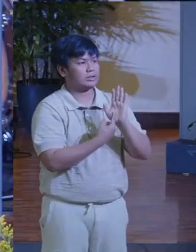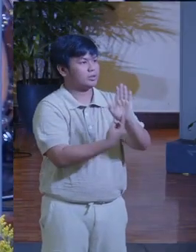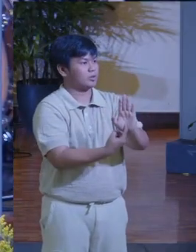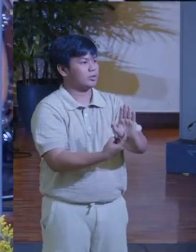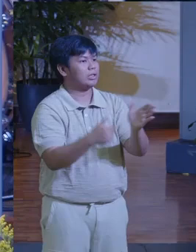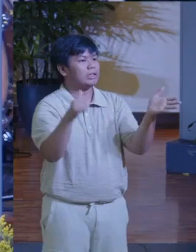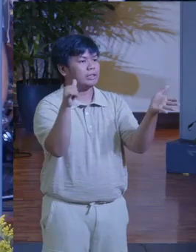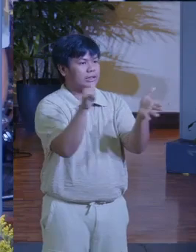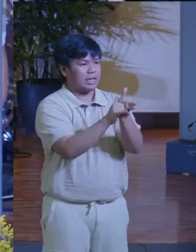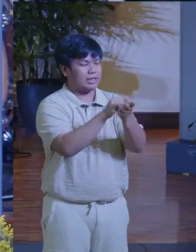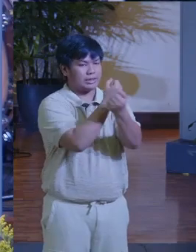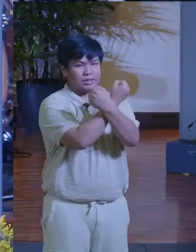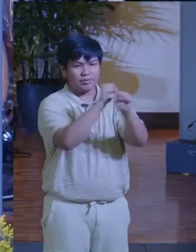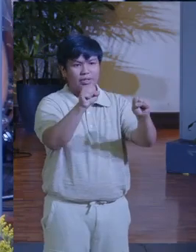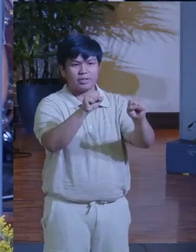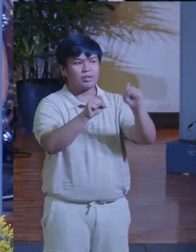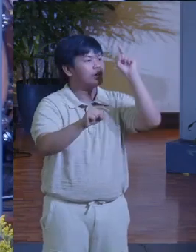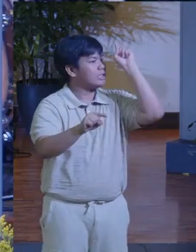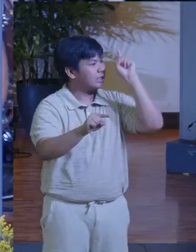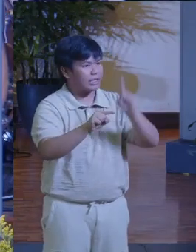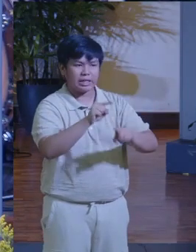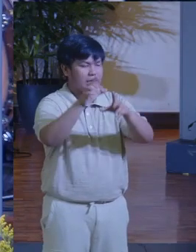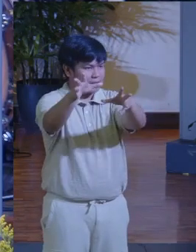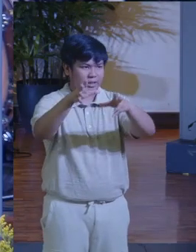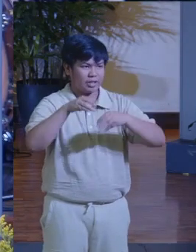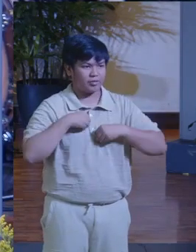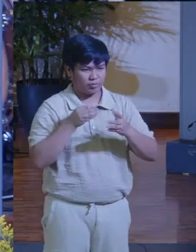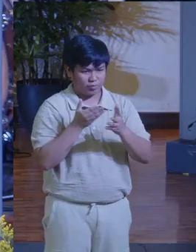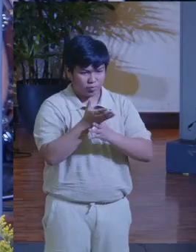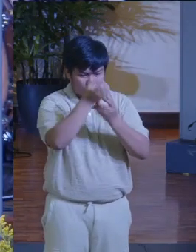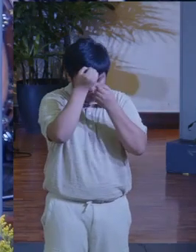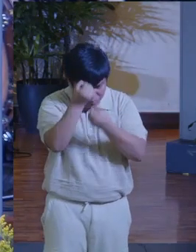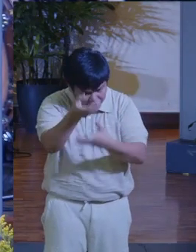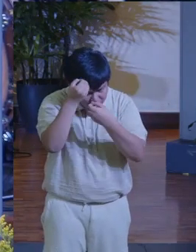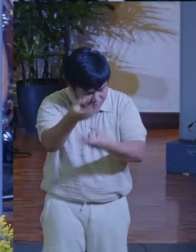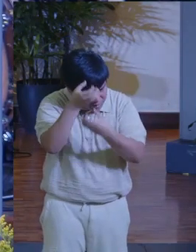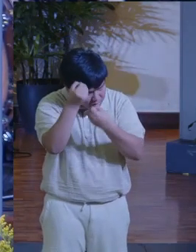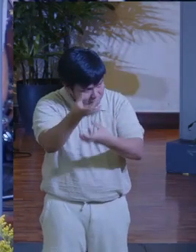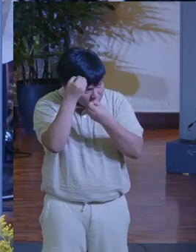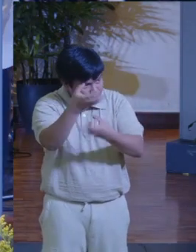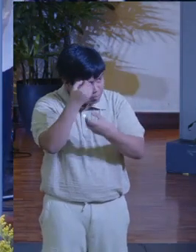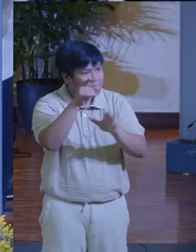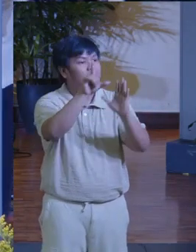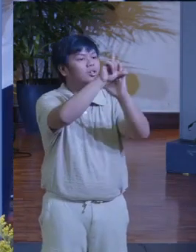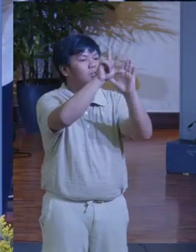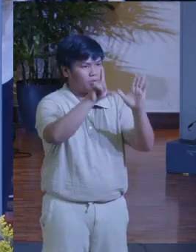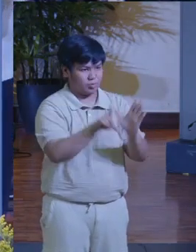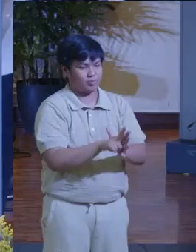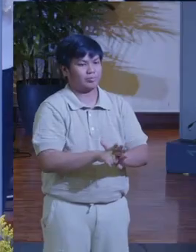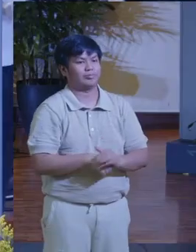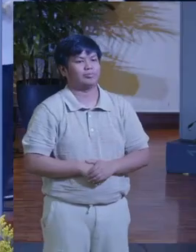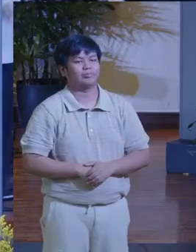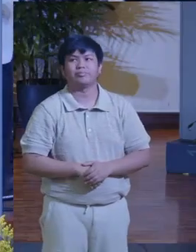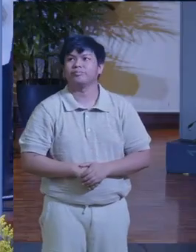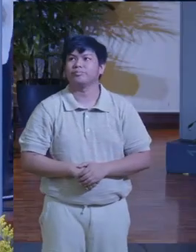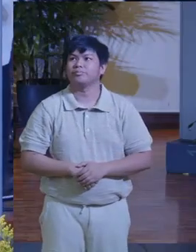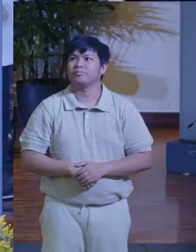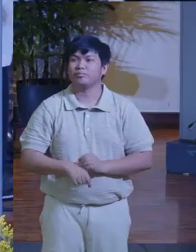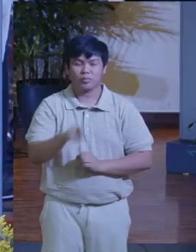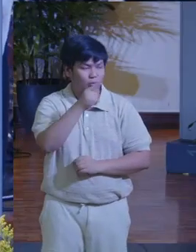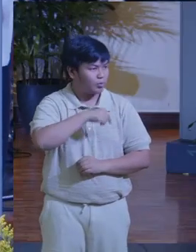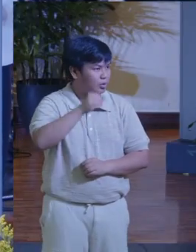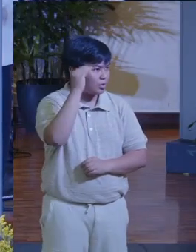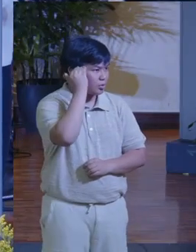ang kaligtasan ay hindi makakamit sa pamamagitan ng works of the law. Bilangin niyo ha. Yet we know